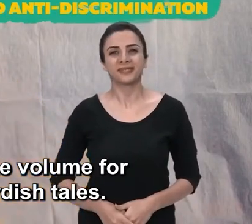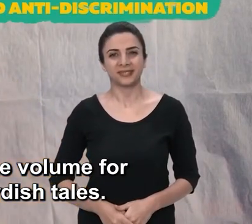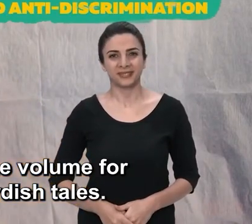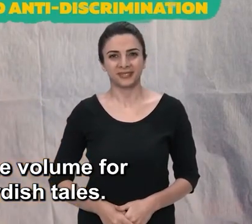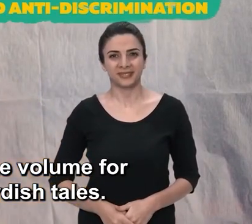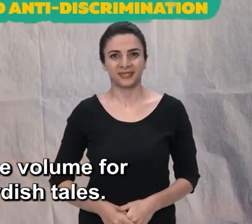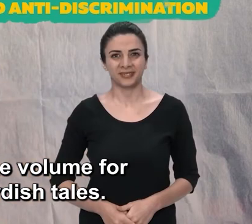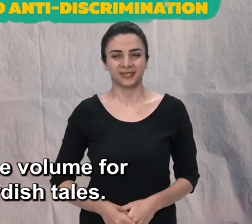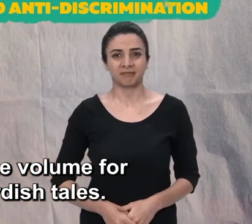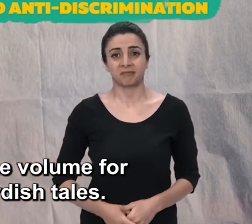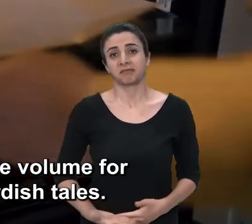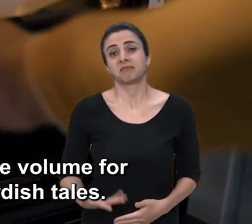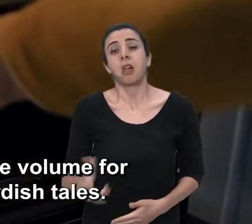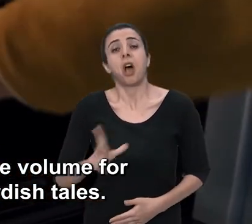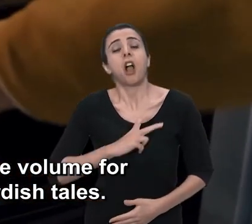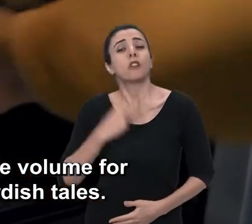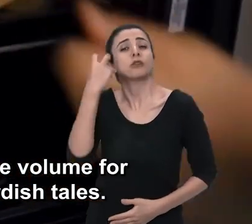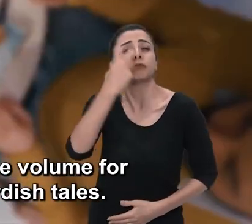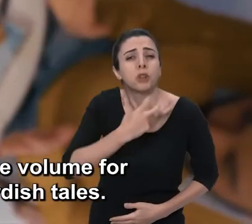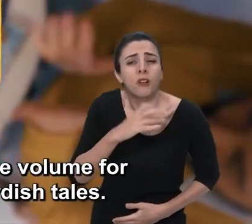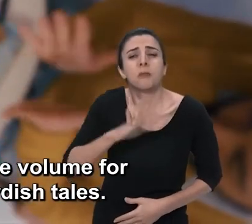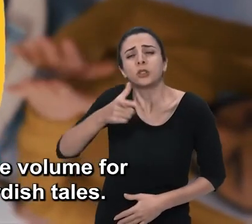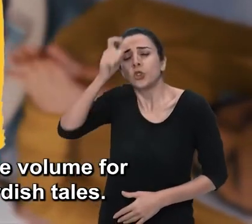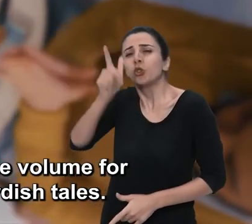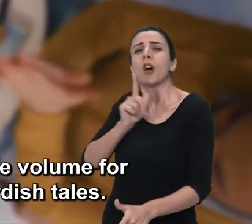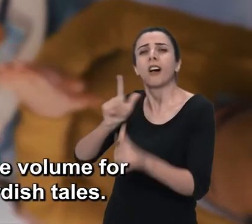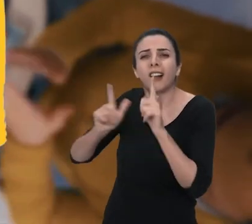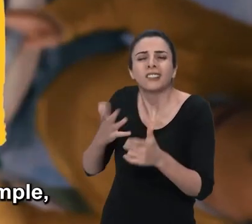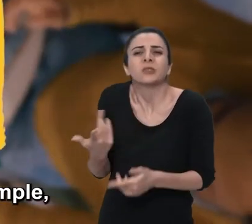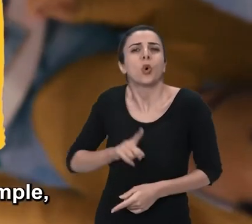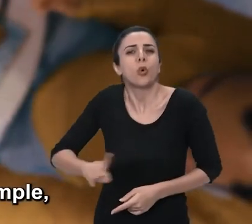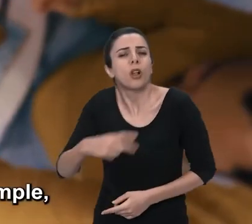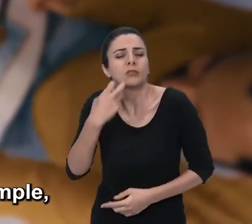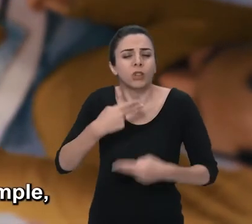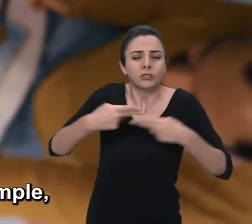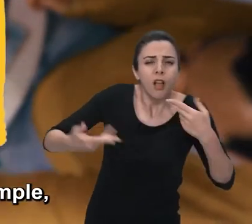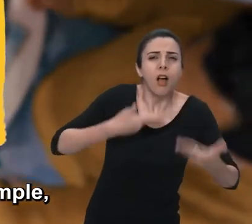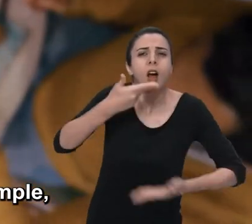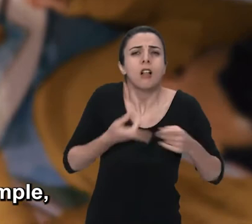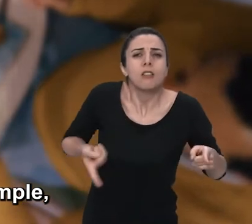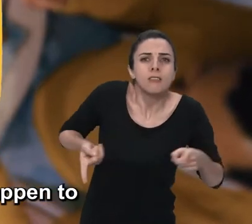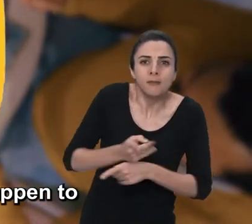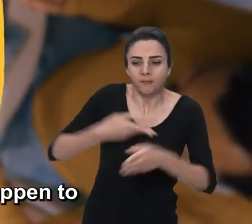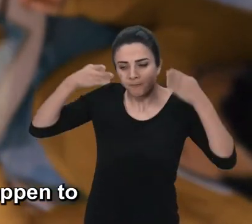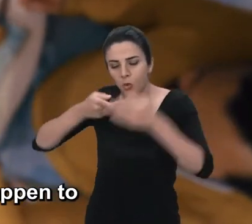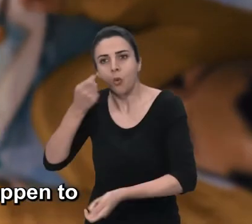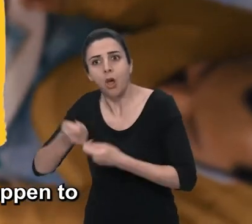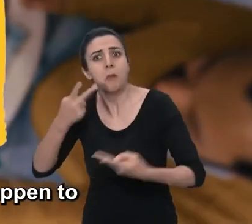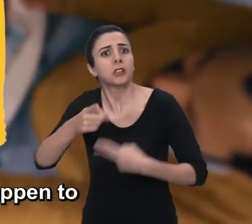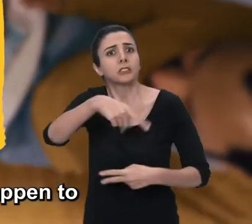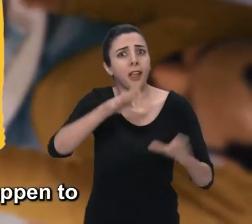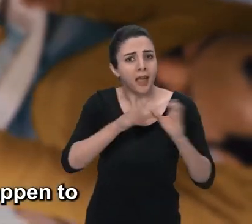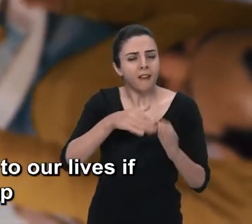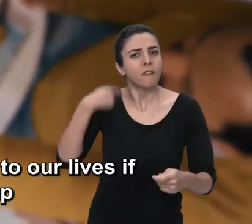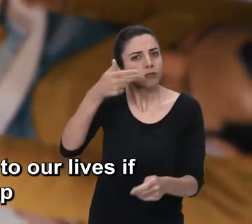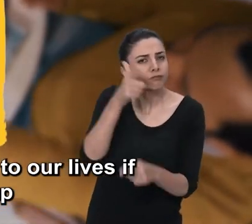Alip deyişlerin, Laz türkülerin, Kürtçe masalların sesini yükseltti birimiz. Birimiz bir film çekti mesela. Civardaki göl